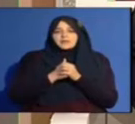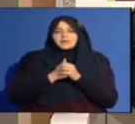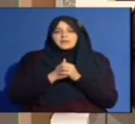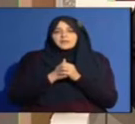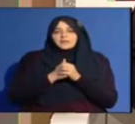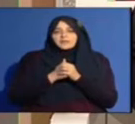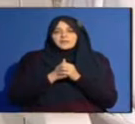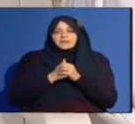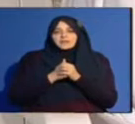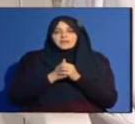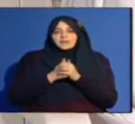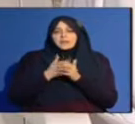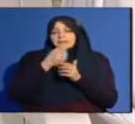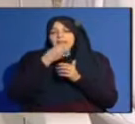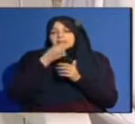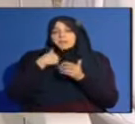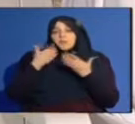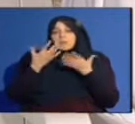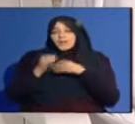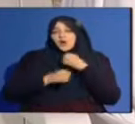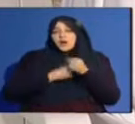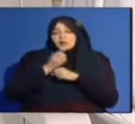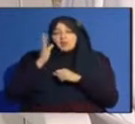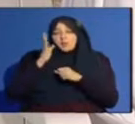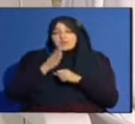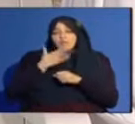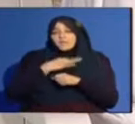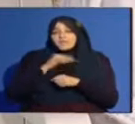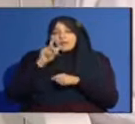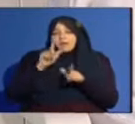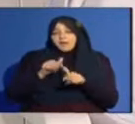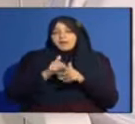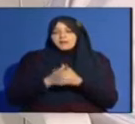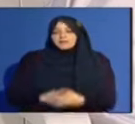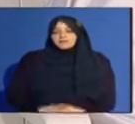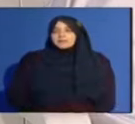عمري 60 سنه كبرت دوكا. طيب واضح. نشوف بنتي.